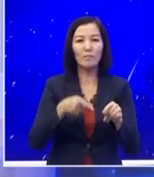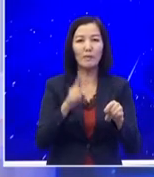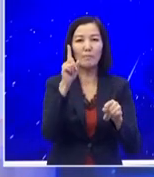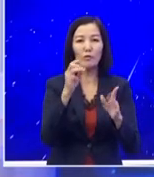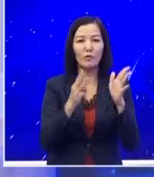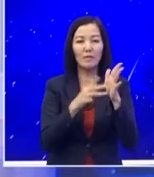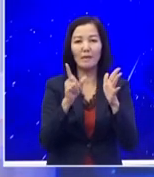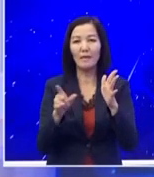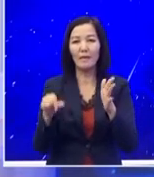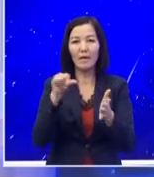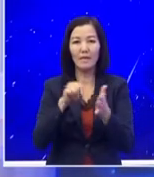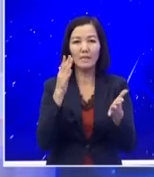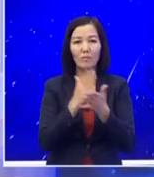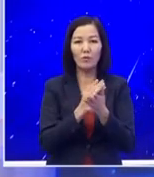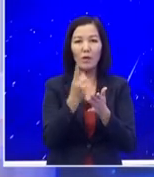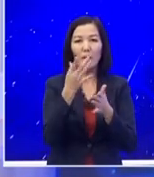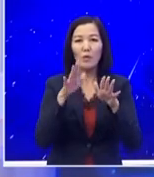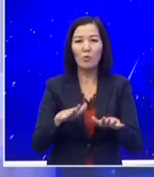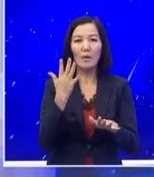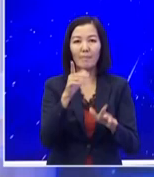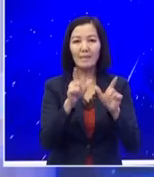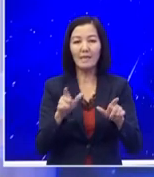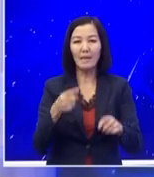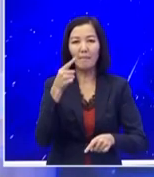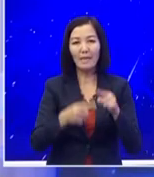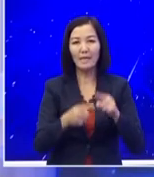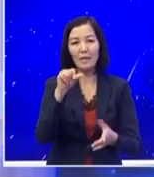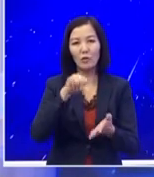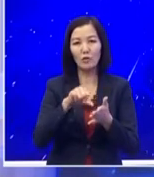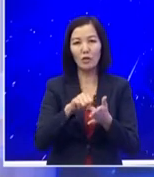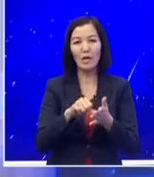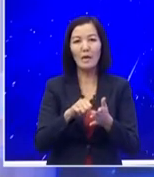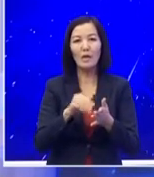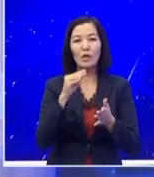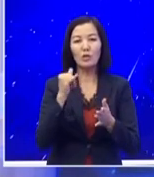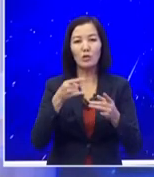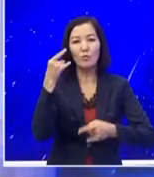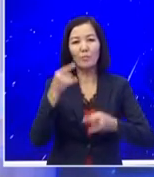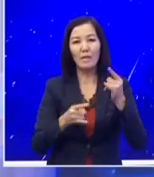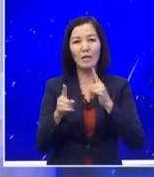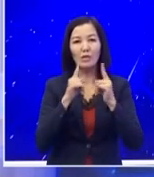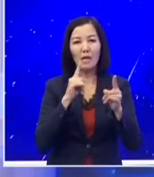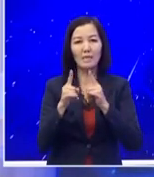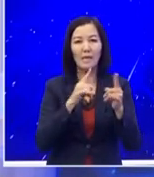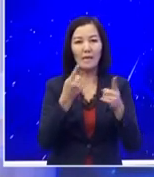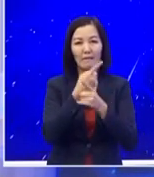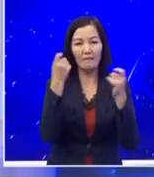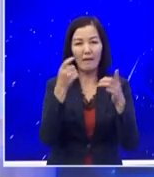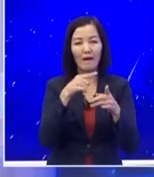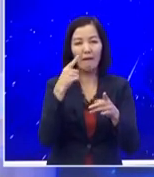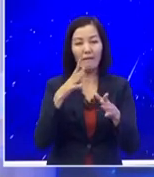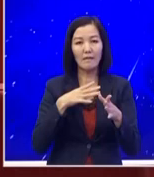адам қатысып отыр. Яғни бір орын үшін 5 адам бәсекеге түседі. Бұл жайлы Жетісу медиа алаңында өткен баспасөз мәслихатында